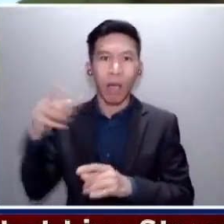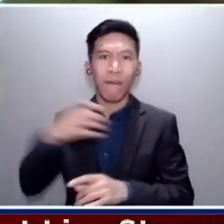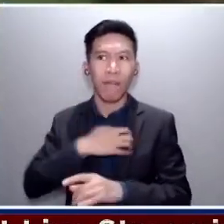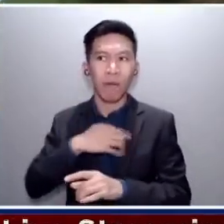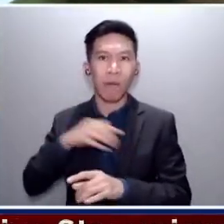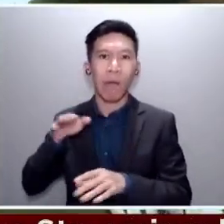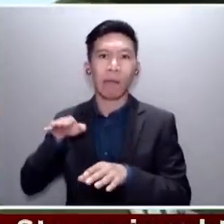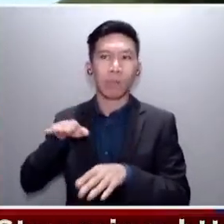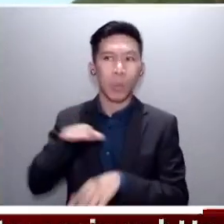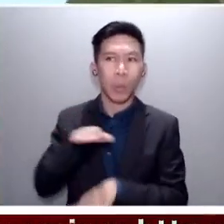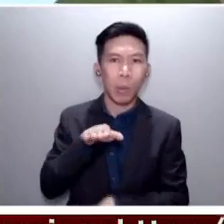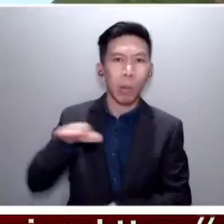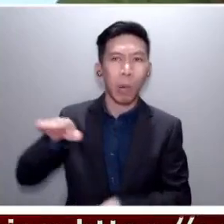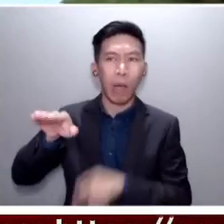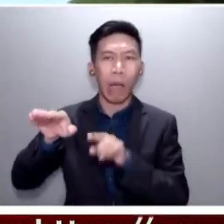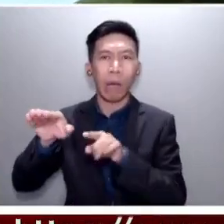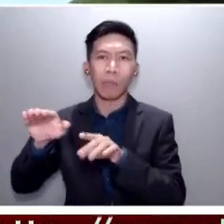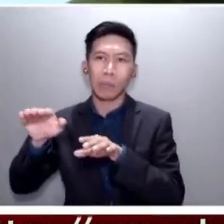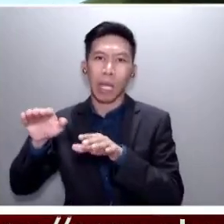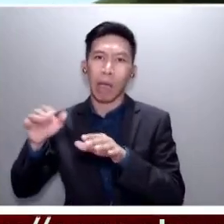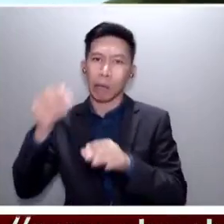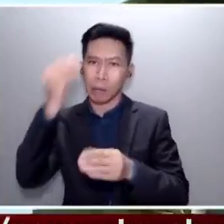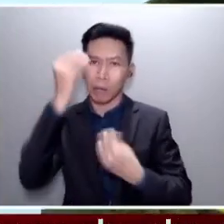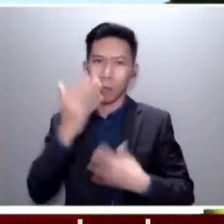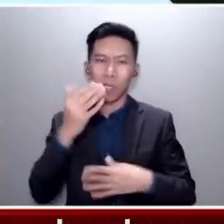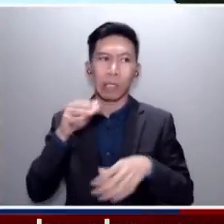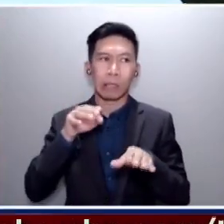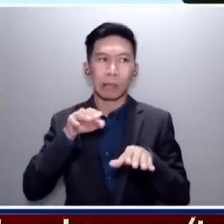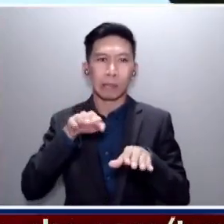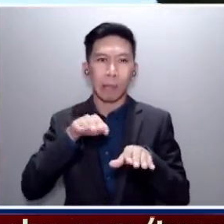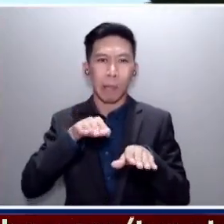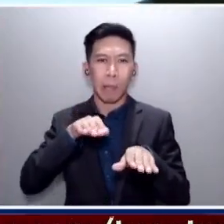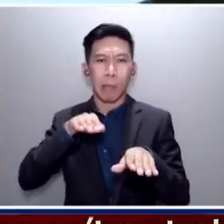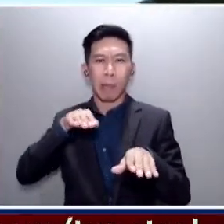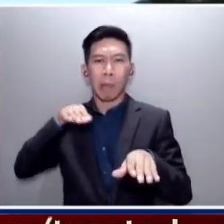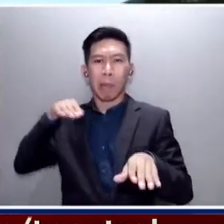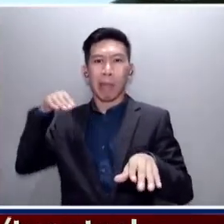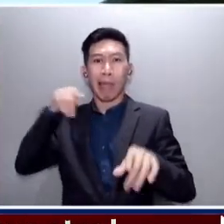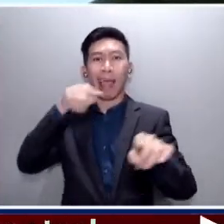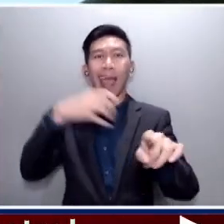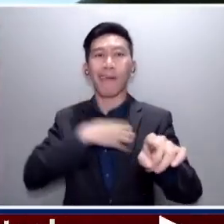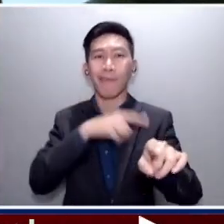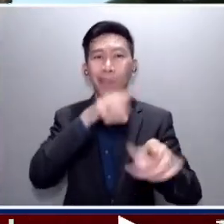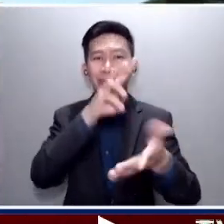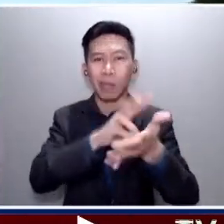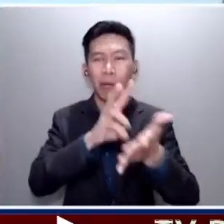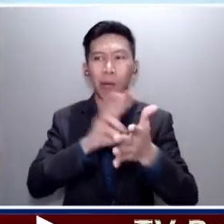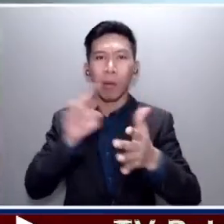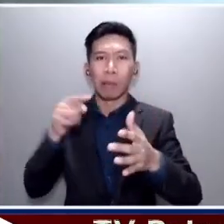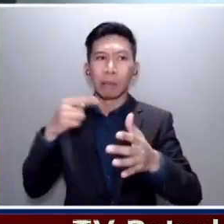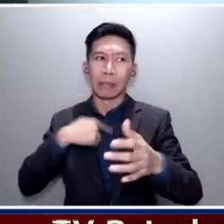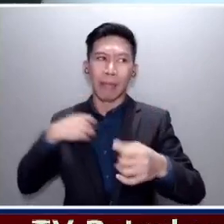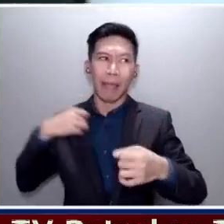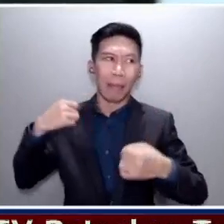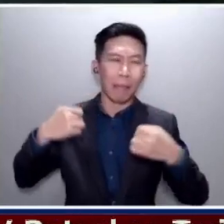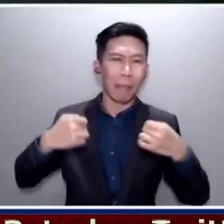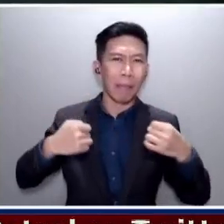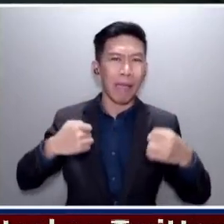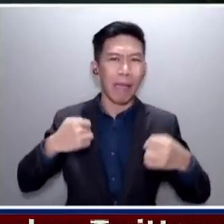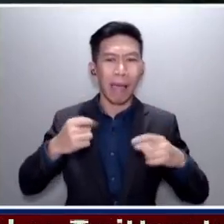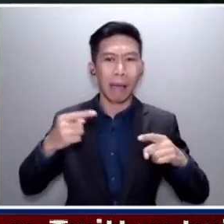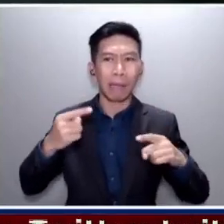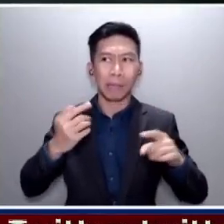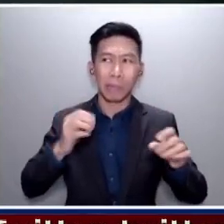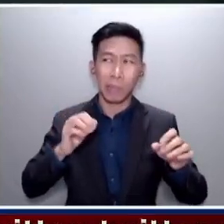So may tendency na pwede na akong tumalon dahil mabagal yung takbo ko. Kaya nung nagkambyo ako ng atras, tapos nakalingon